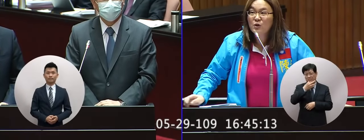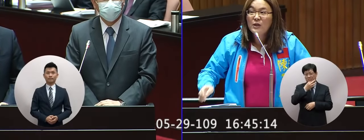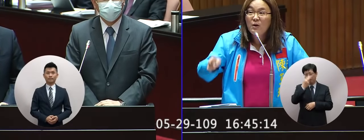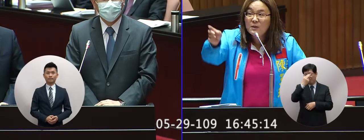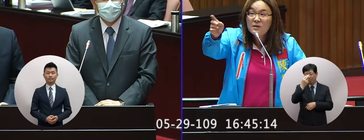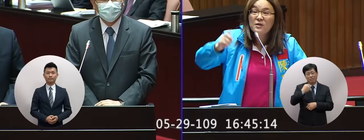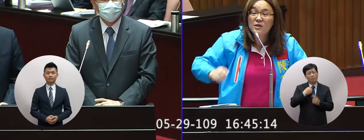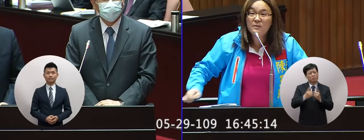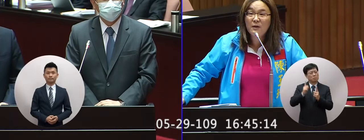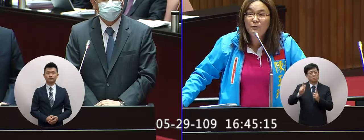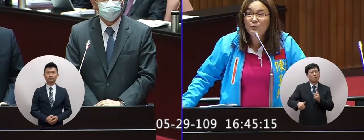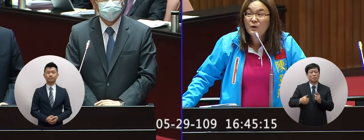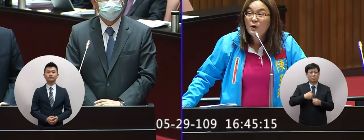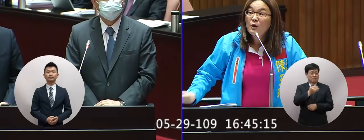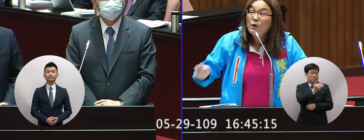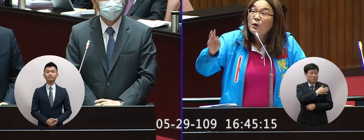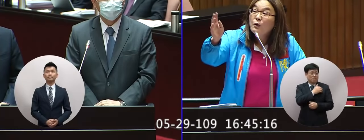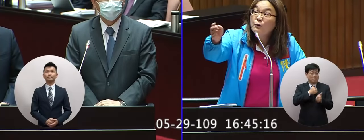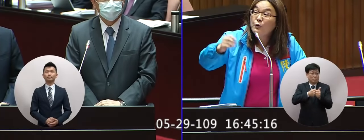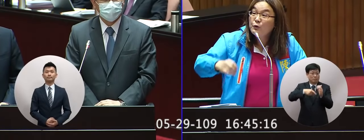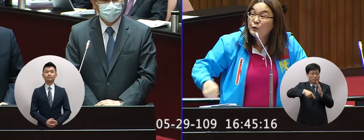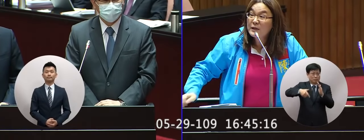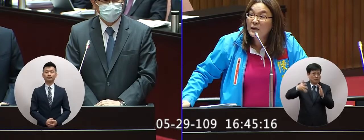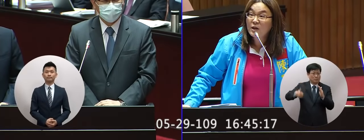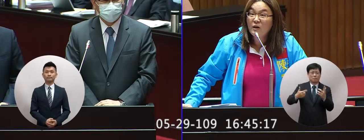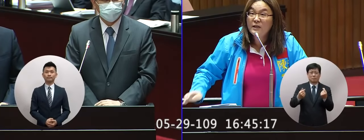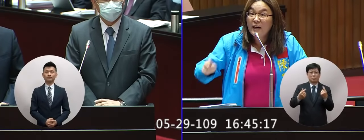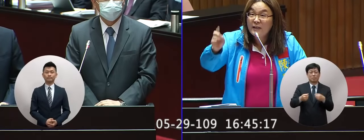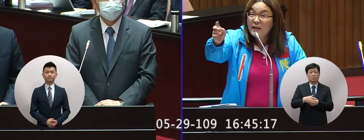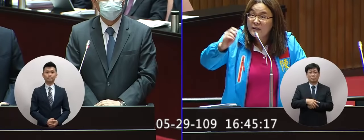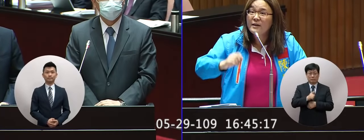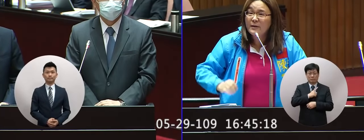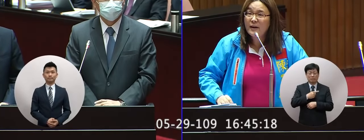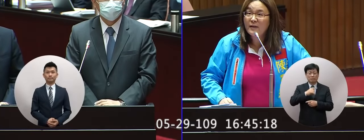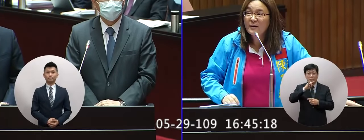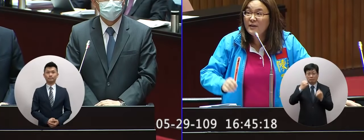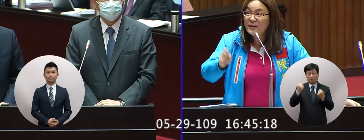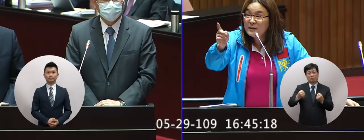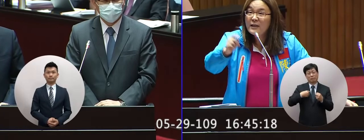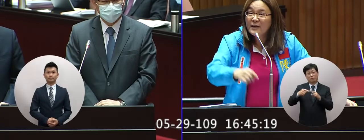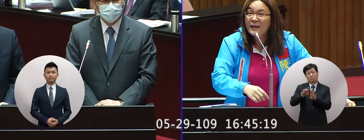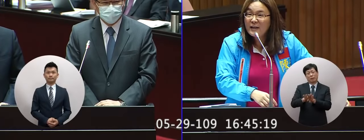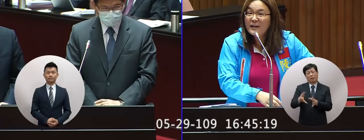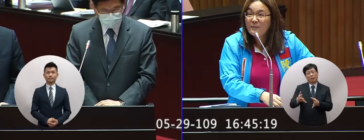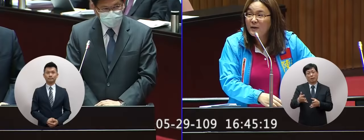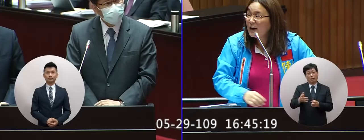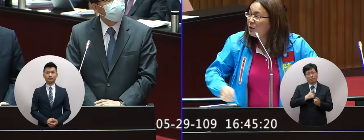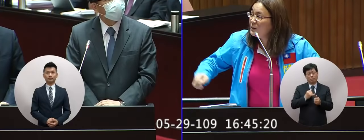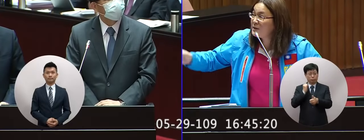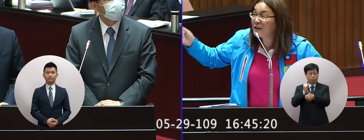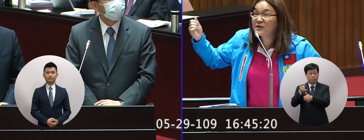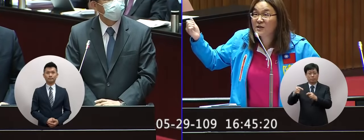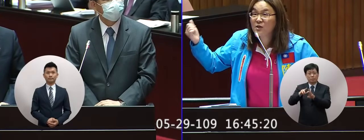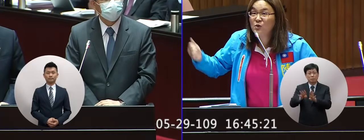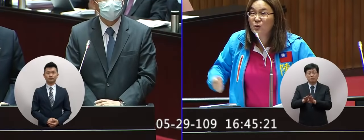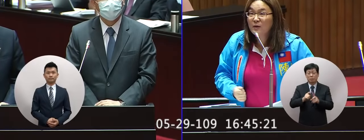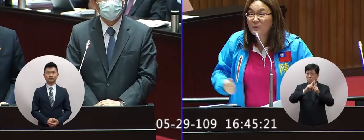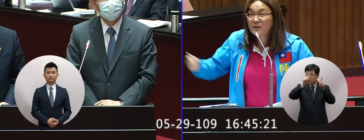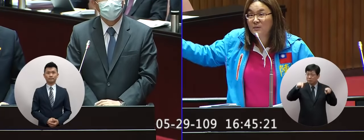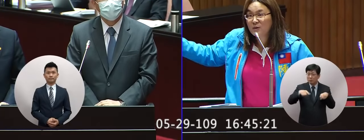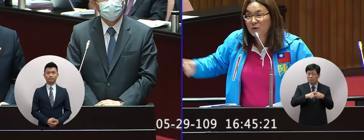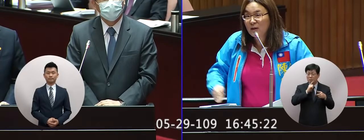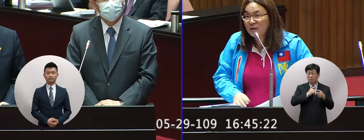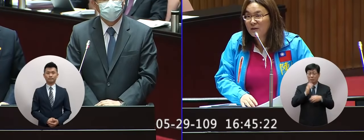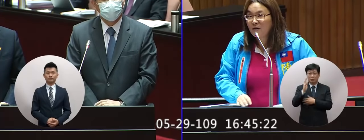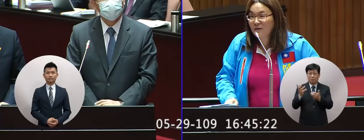对金门很熟悉啊。我们陈其迈副院长对，因阿姨徛伫金门诶，因阿姨嫁金门啊。我们张景生主